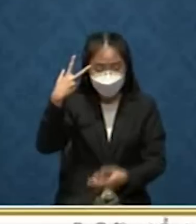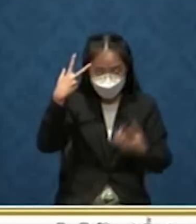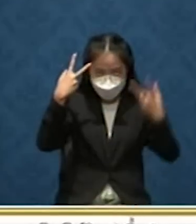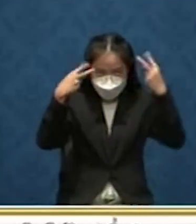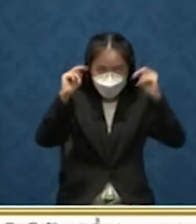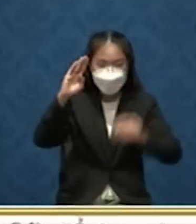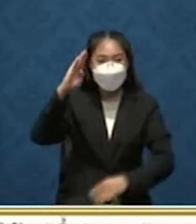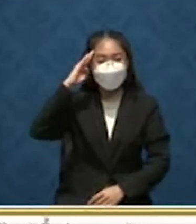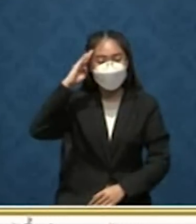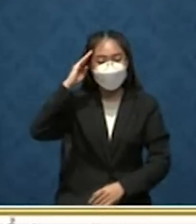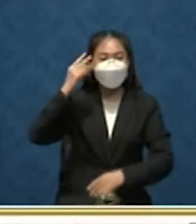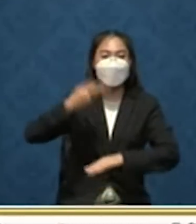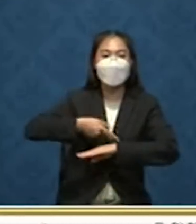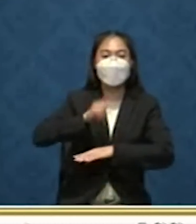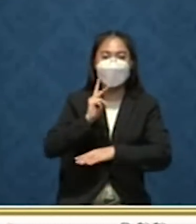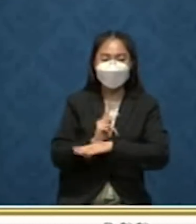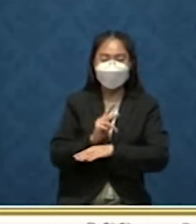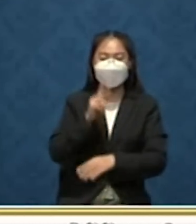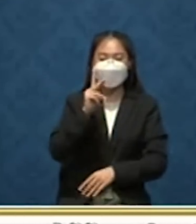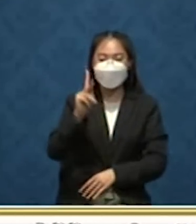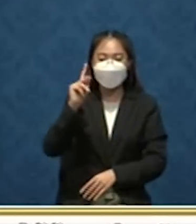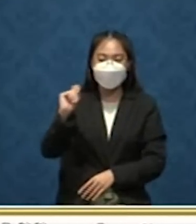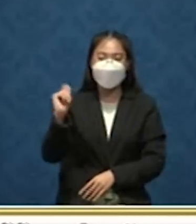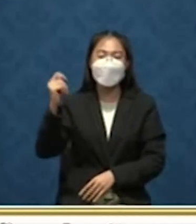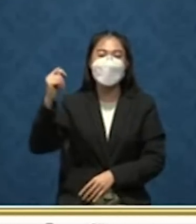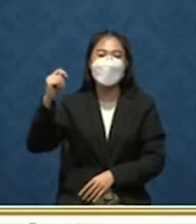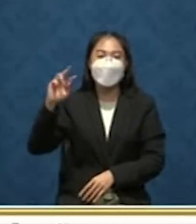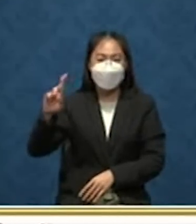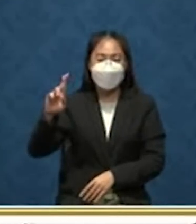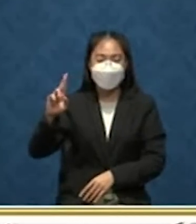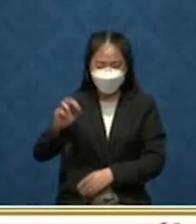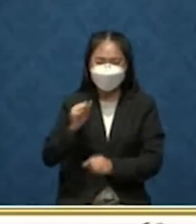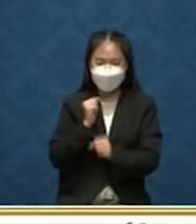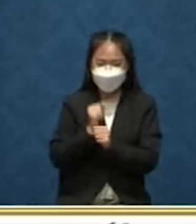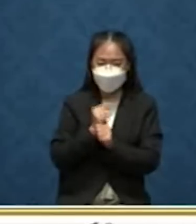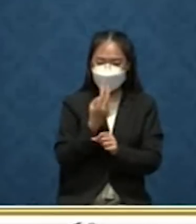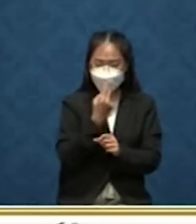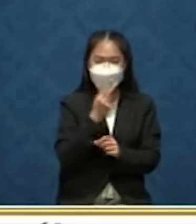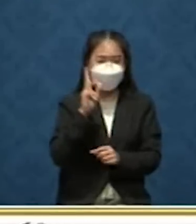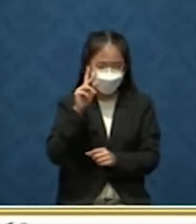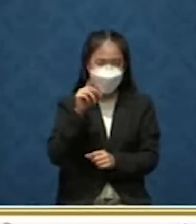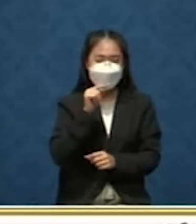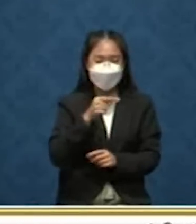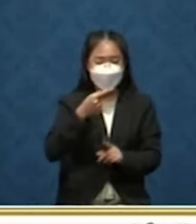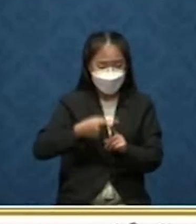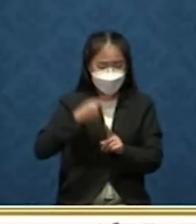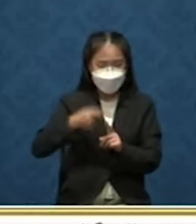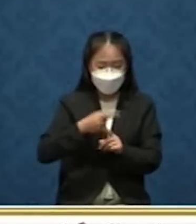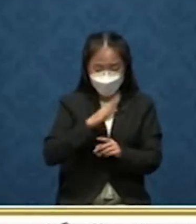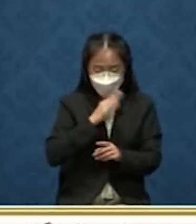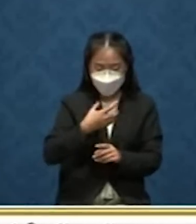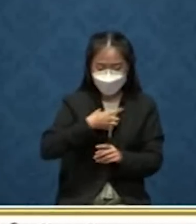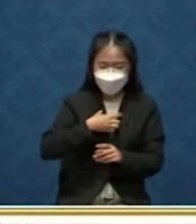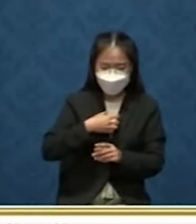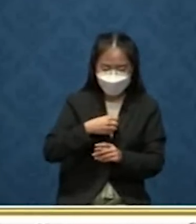ก็ตอรอ ท่านเห็นข่าวคดีนี้มาเป็เดอนเดือนถ้าท่านจริงจักับการปรับรามจีนเท่า